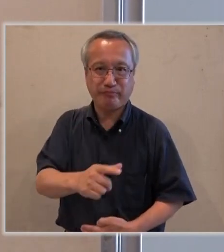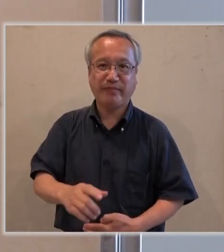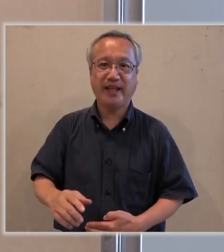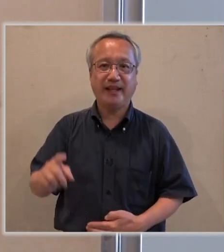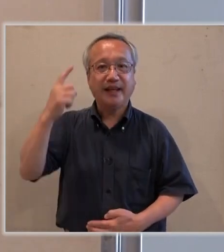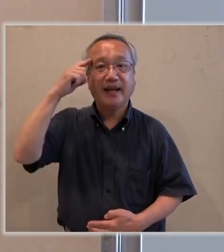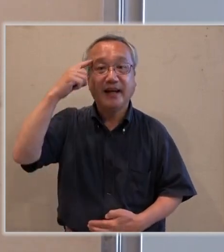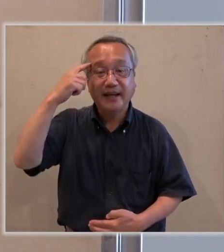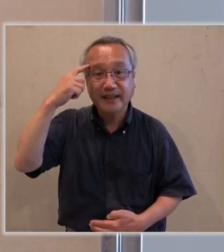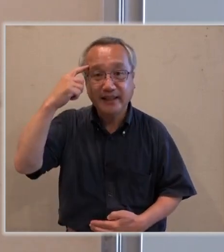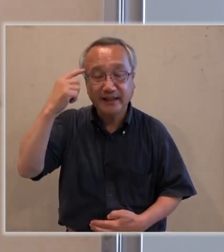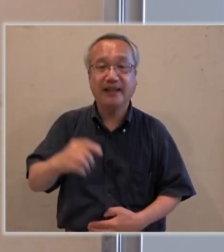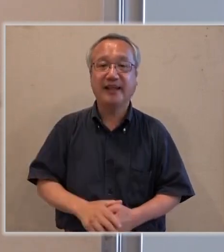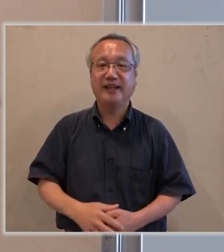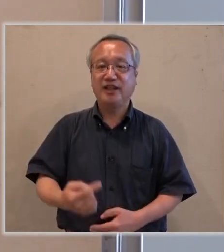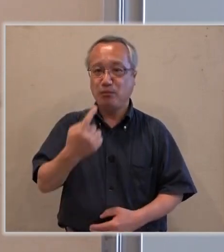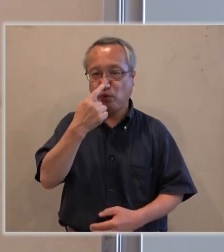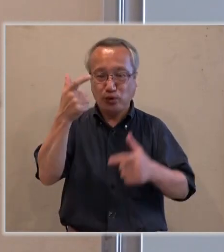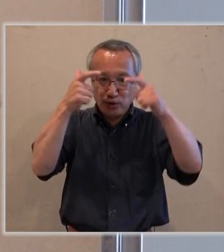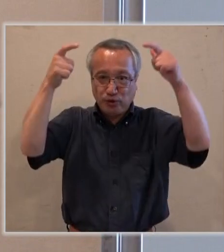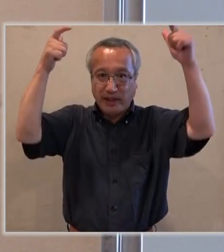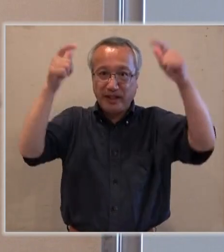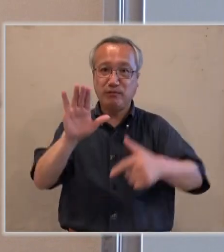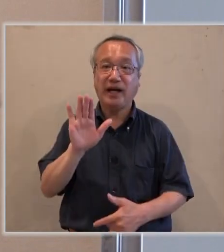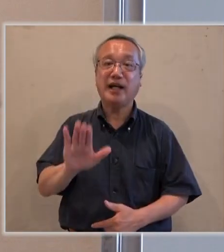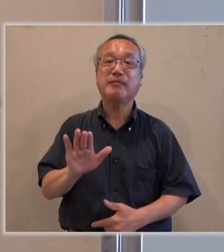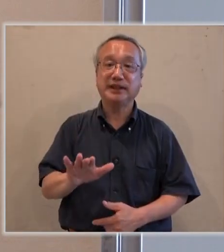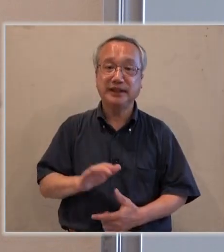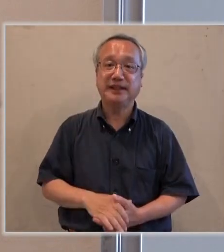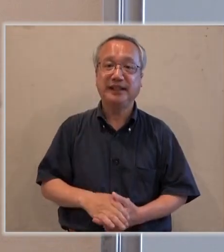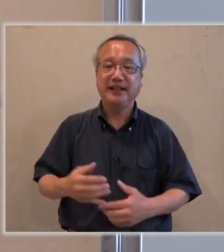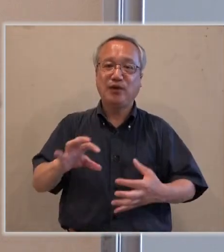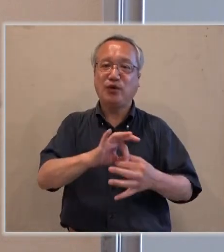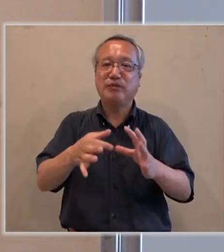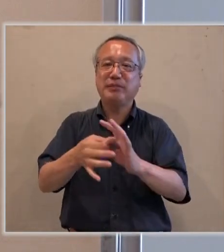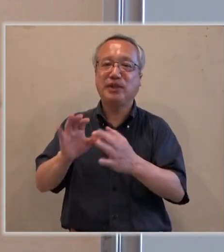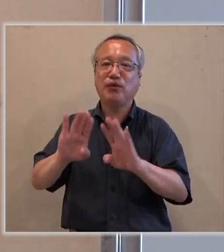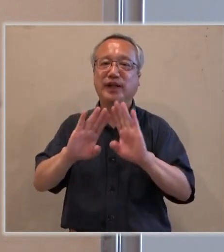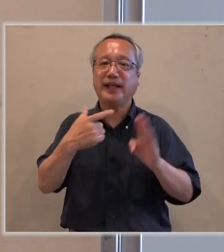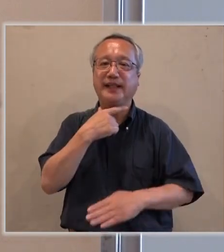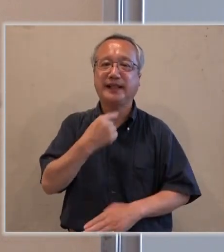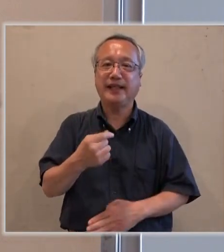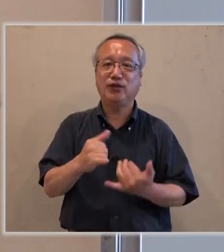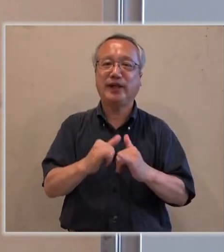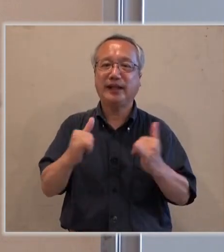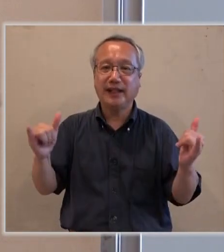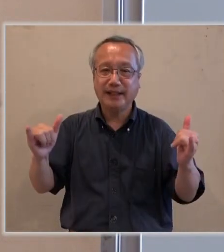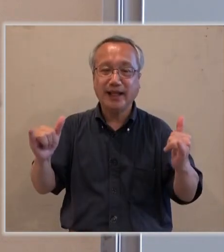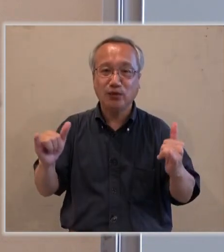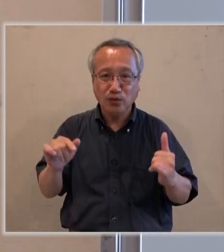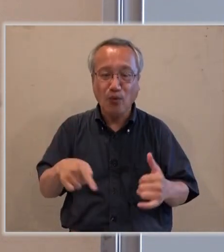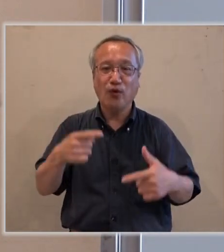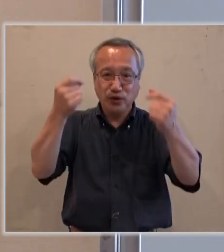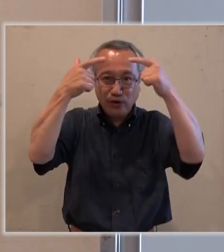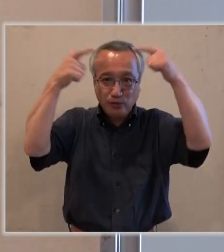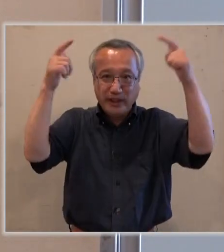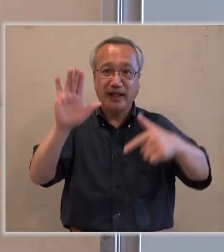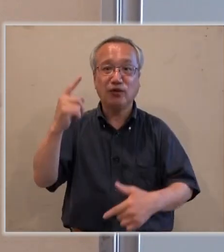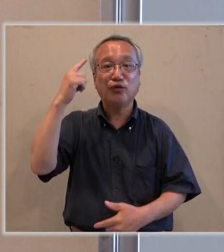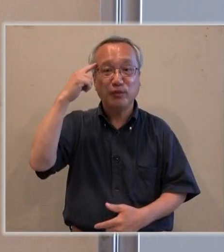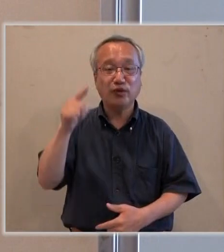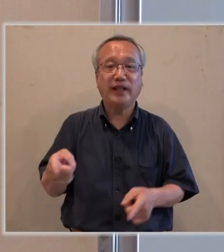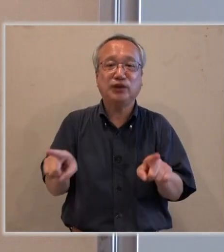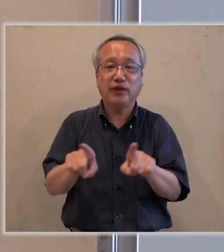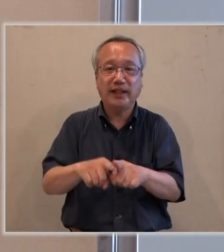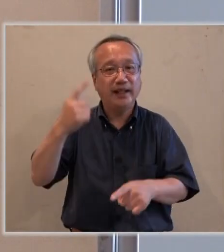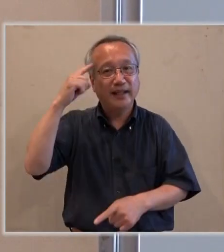って、まあ、そこの、まあ、僕の夢でもありますし、まあ、オリンピックを開きたいっていう方々の夢でもあると思うので、そこは一緒になって考え